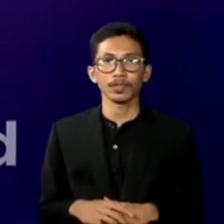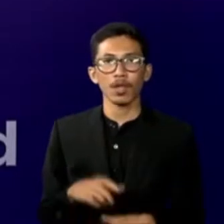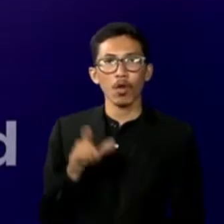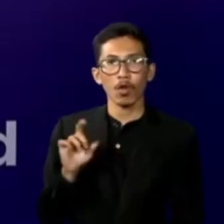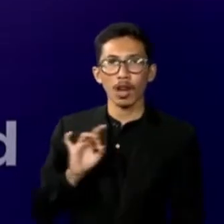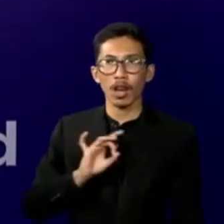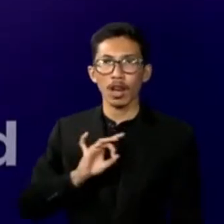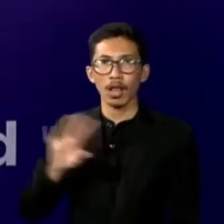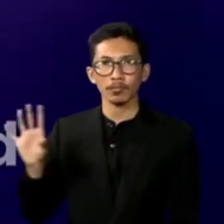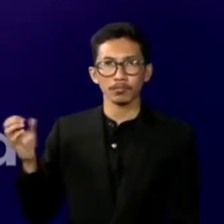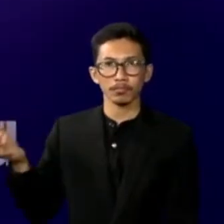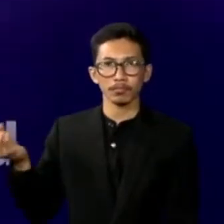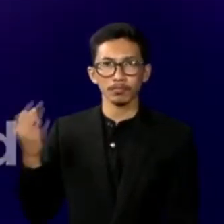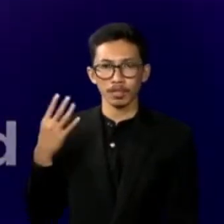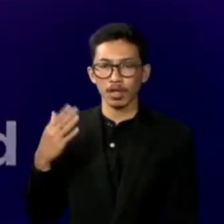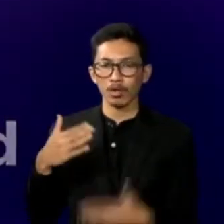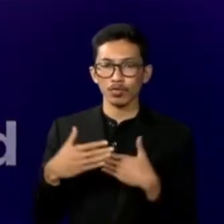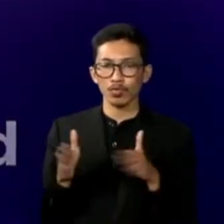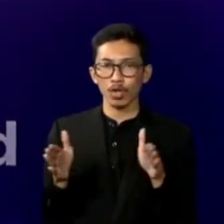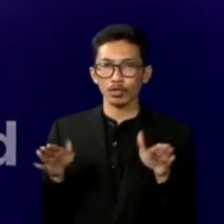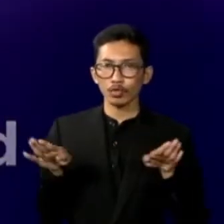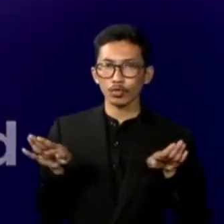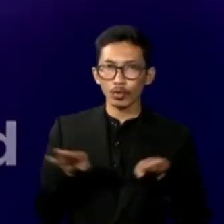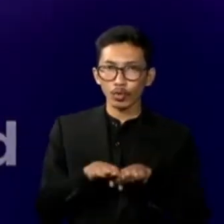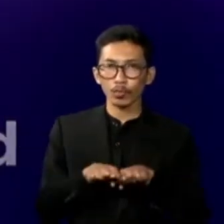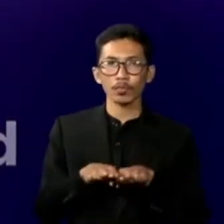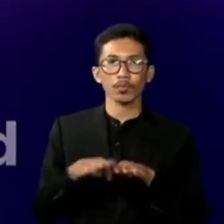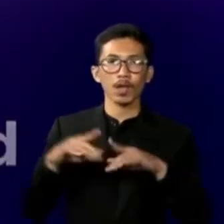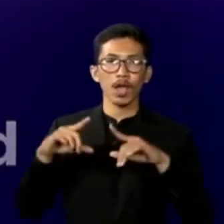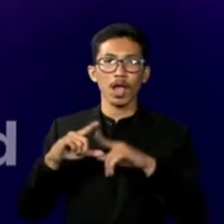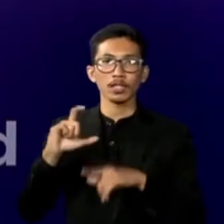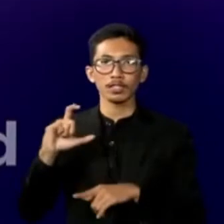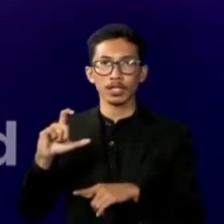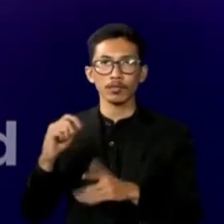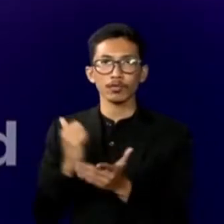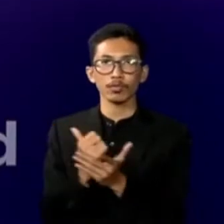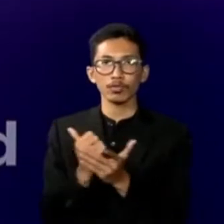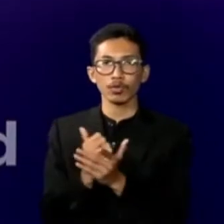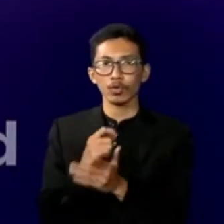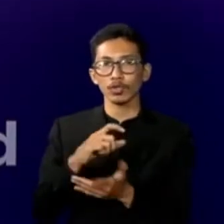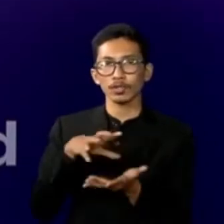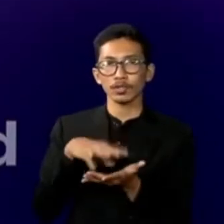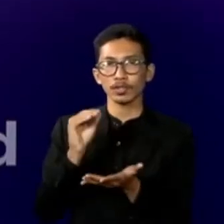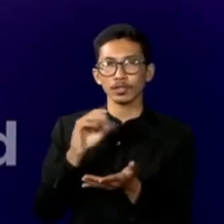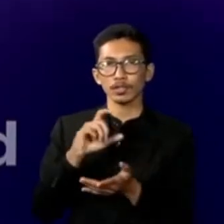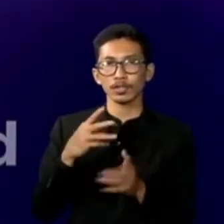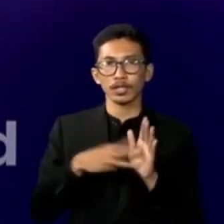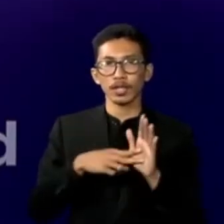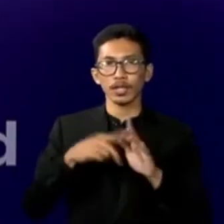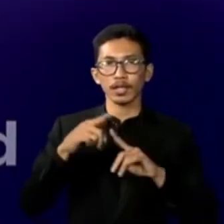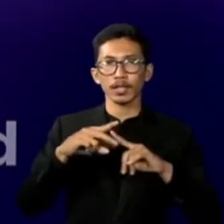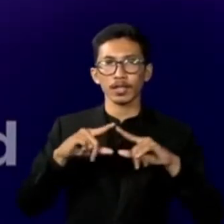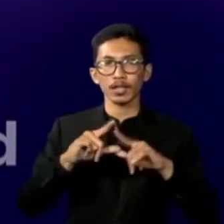ada pada ruang yang tertutup kemudian ac-nya Sentral droplet yang tadi sudah jatuh itu dia bisa jadi